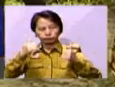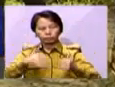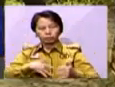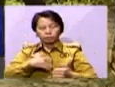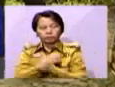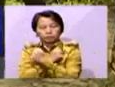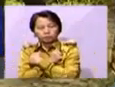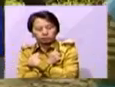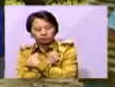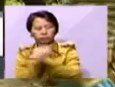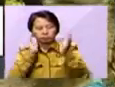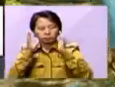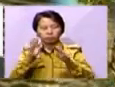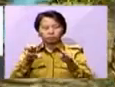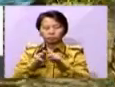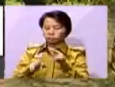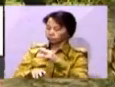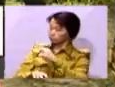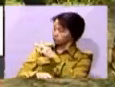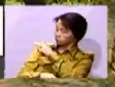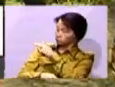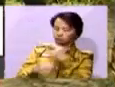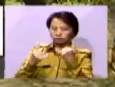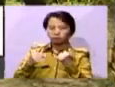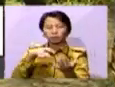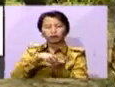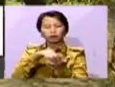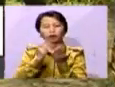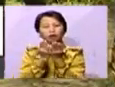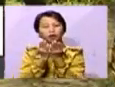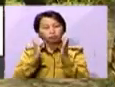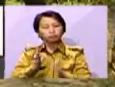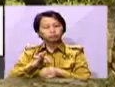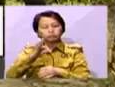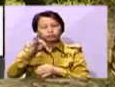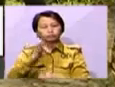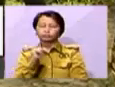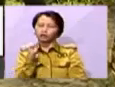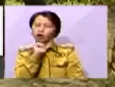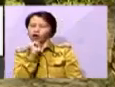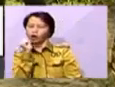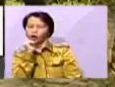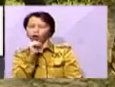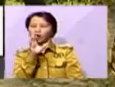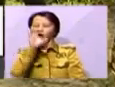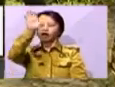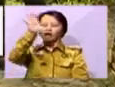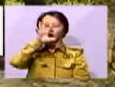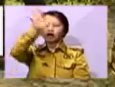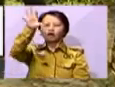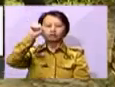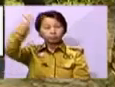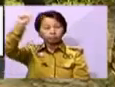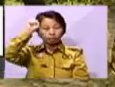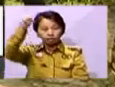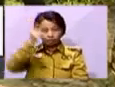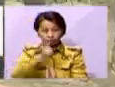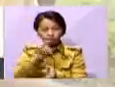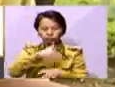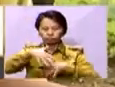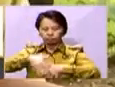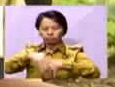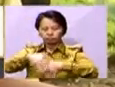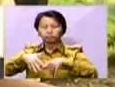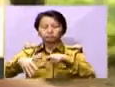sangat cinta pada negara. Macam kita dapat tengok sekarang pelajar-pelajar semangat untuk menyanyikan, untuk melaungkan kemerdekaan sebab perarakan